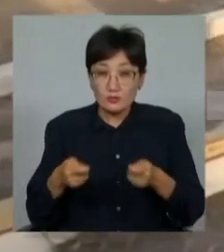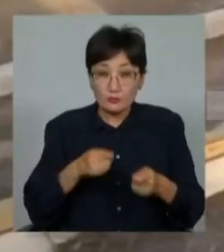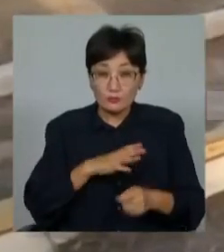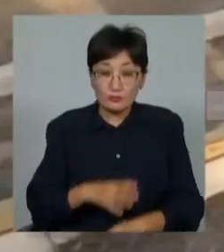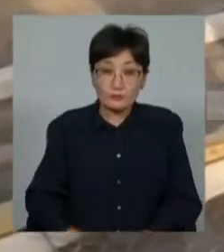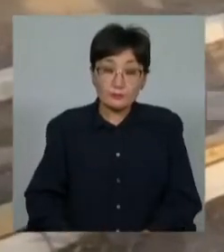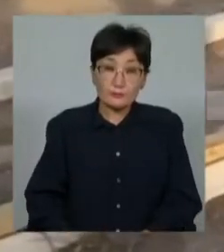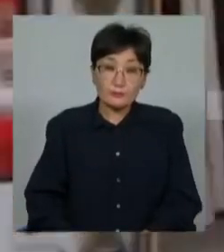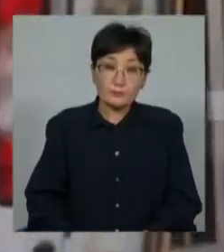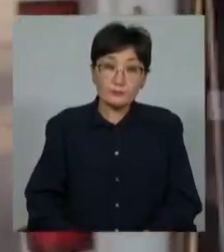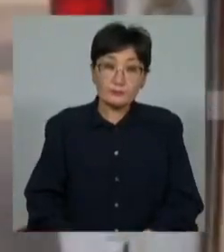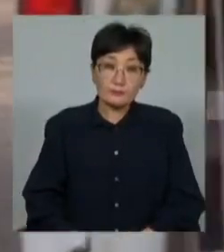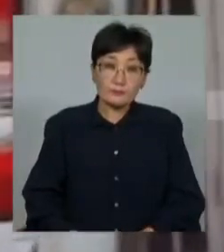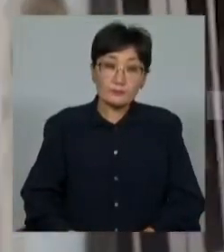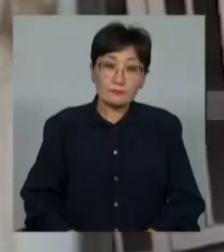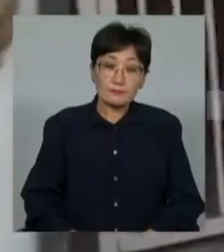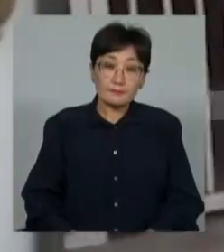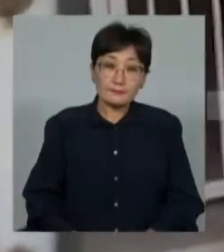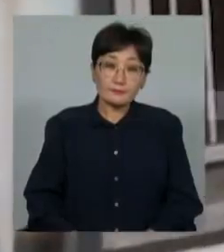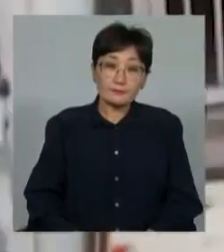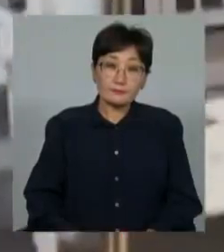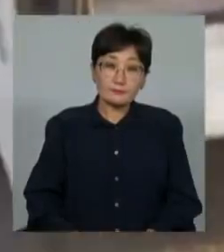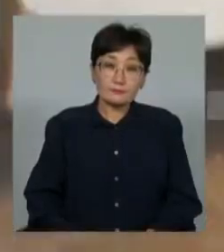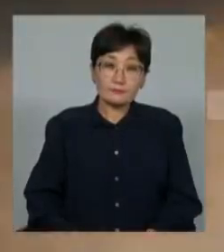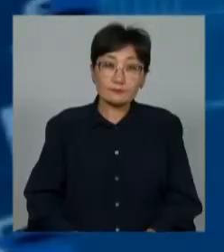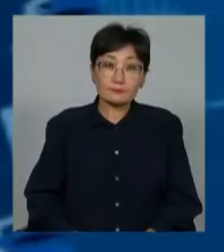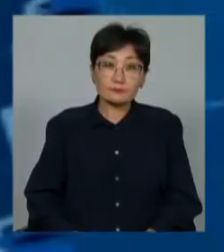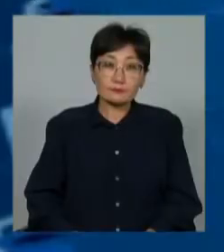еткен. Мерей Байет, Алматы телеарнасы, Жамбыл облысынан.